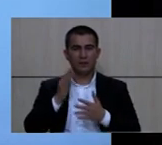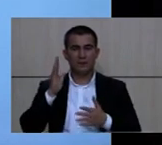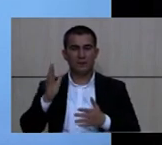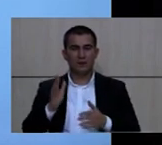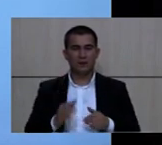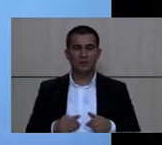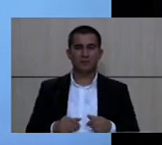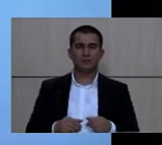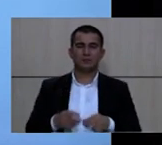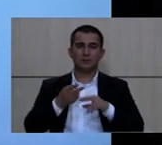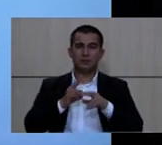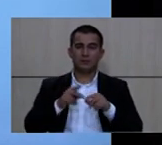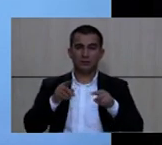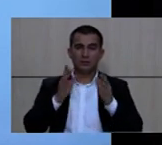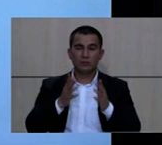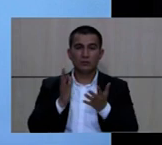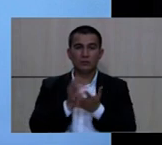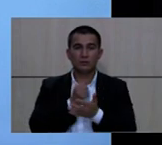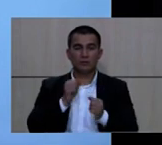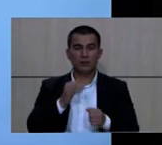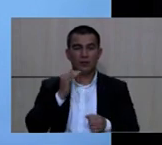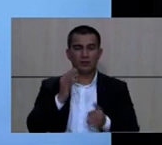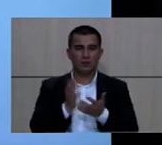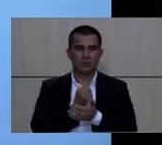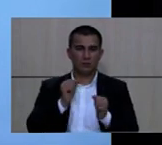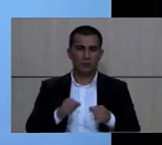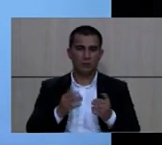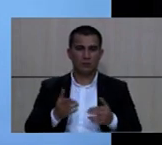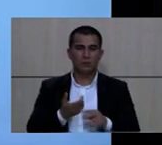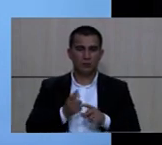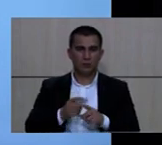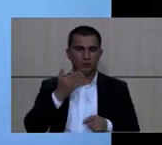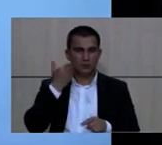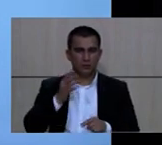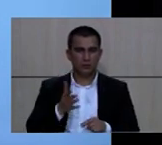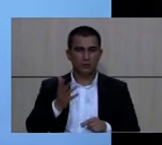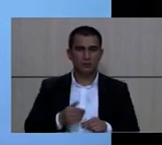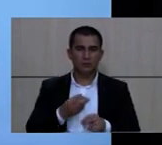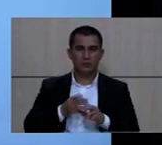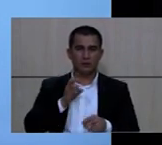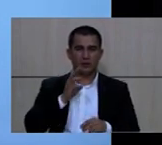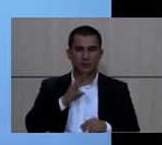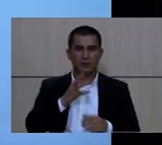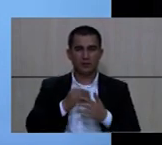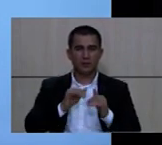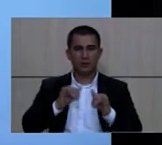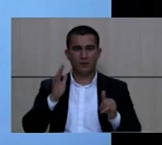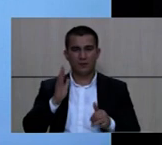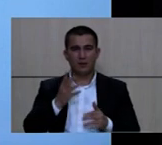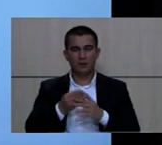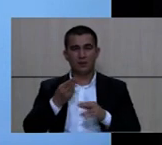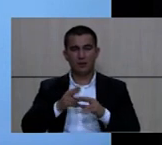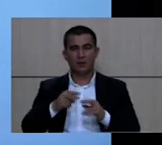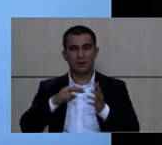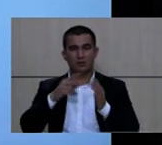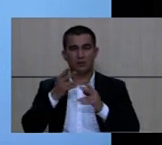ga. Bu yerdan biz F ni topsak bo'ladi. Demek F'ni topsak, M ko'paytirilgan V bo'lu T